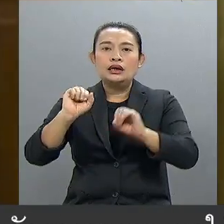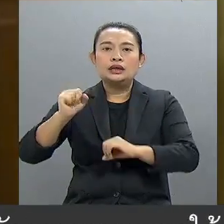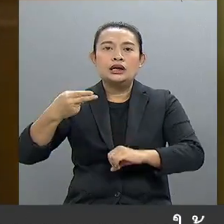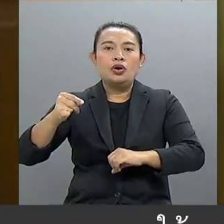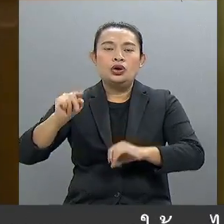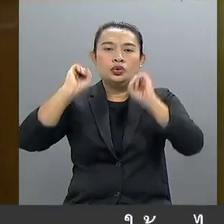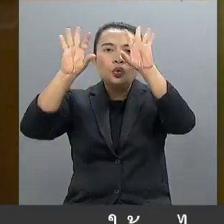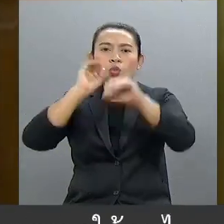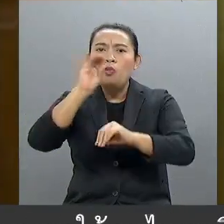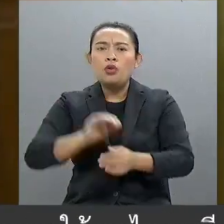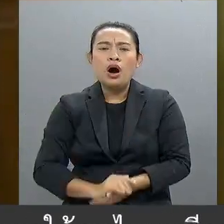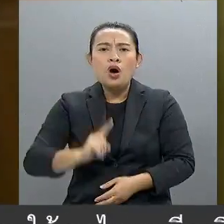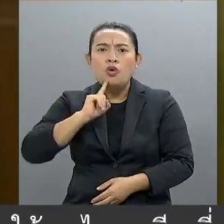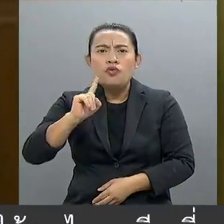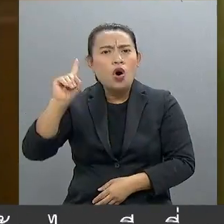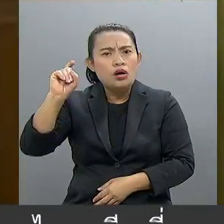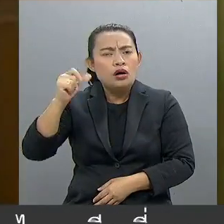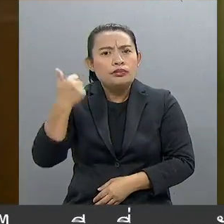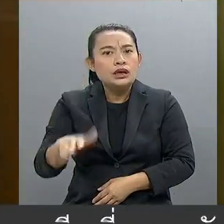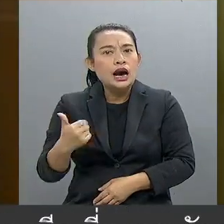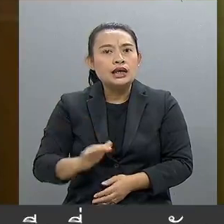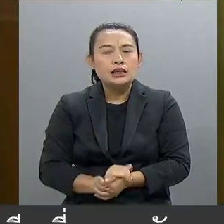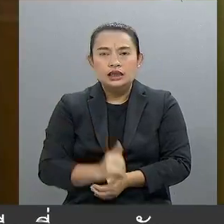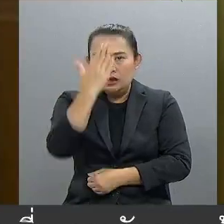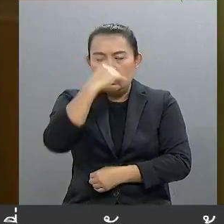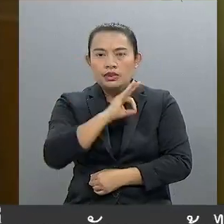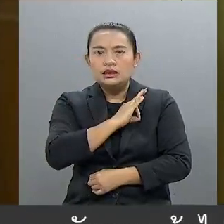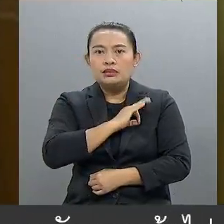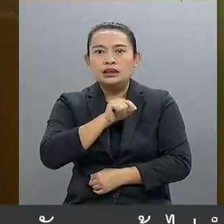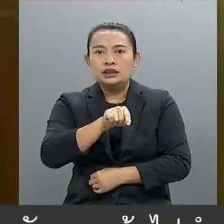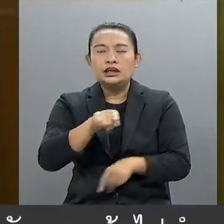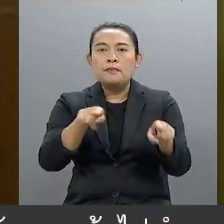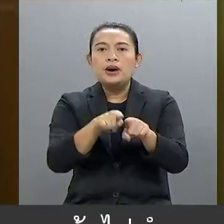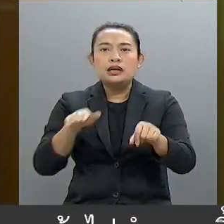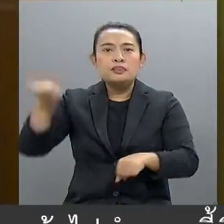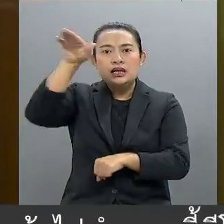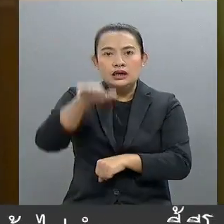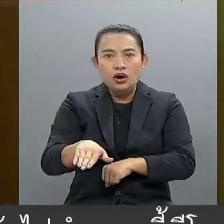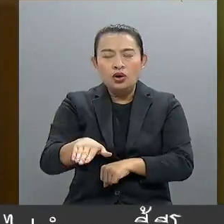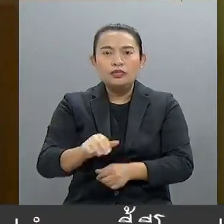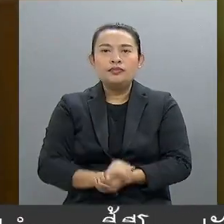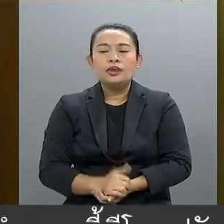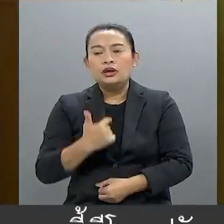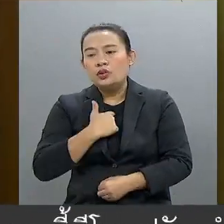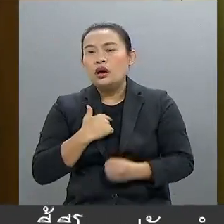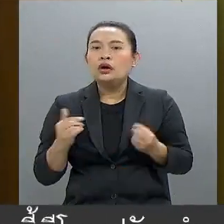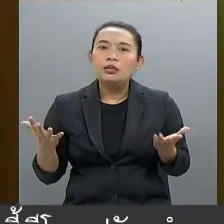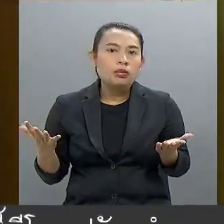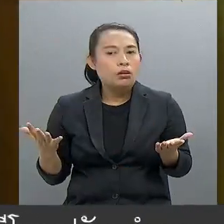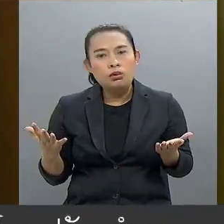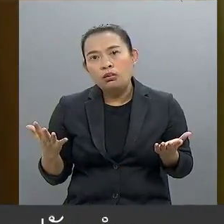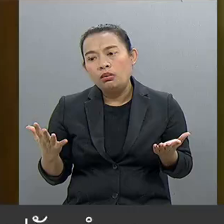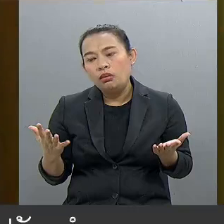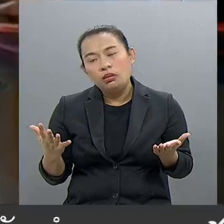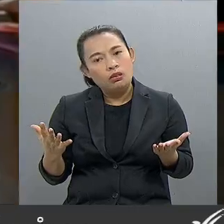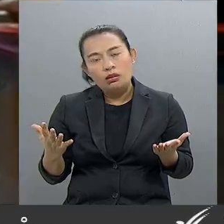ม่ฟ้องฟ้องไม่ได้เพราะว่าสมาชิกเปรียบเสมือนพี่น้องกันตัวเองก็เลยพูดอะไรไม่ออกนะคะแล้วก็คิดว่าอ้าวแล้วผู้ค้